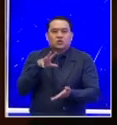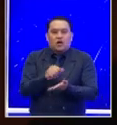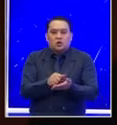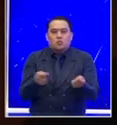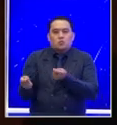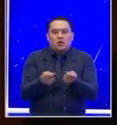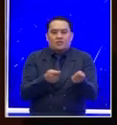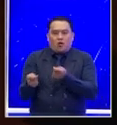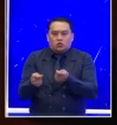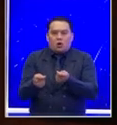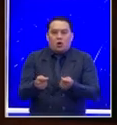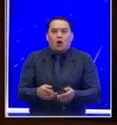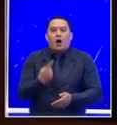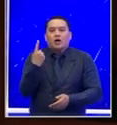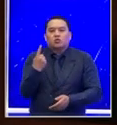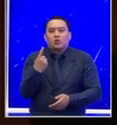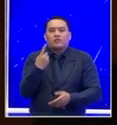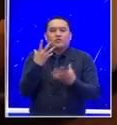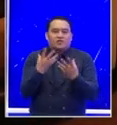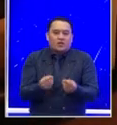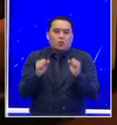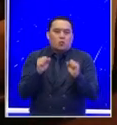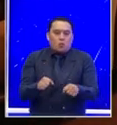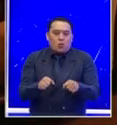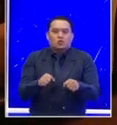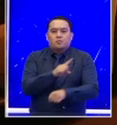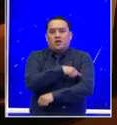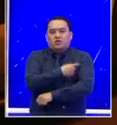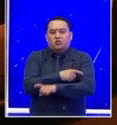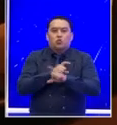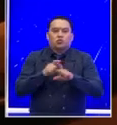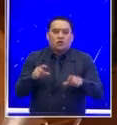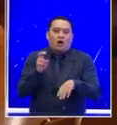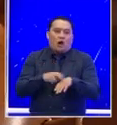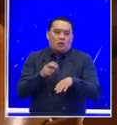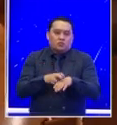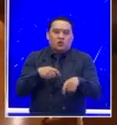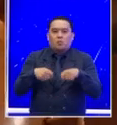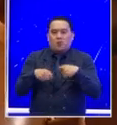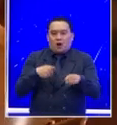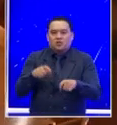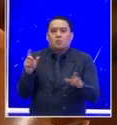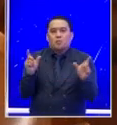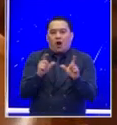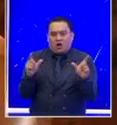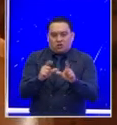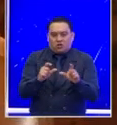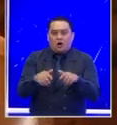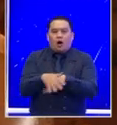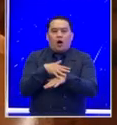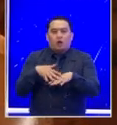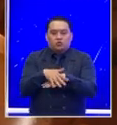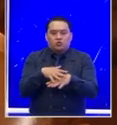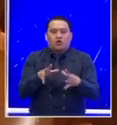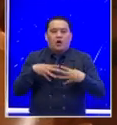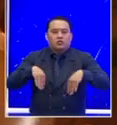занимающихся перевозкой грузов. Не более одного раза в день можно посещать медучреждения, аптеки и ближайшие магазины. Общественный